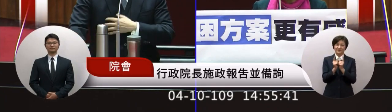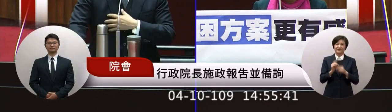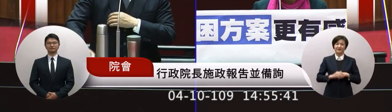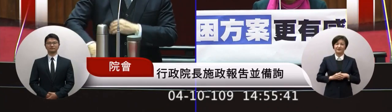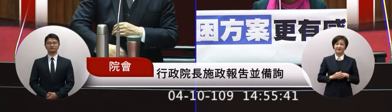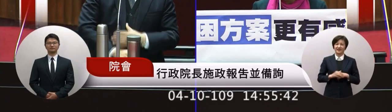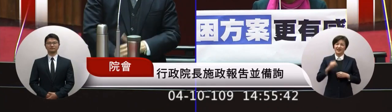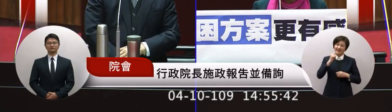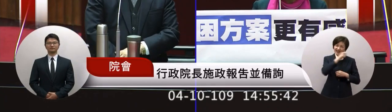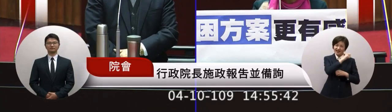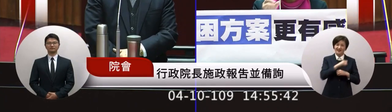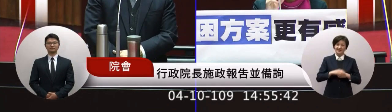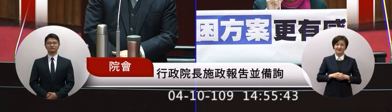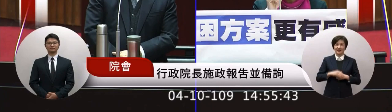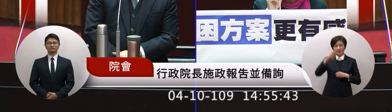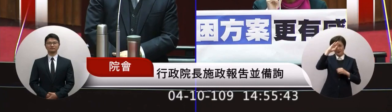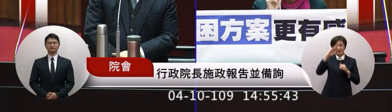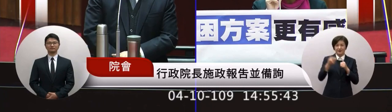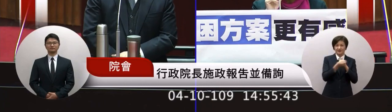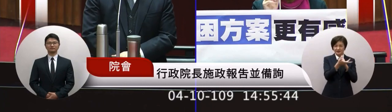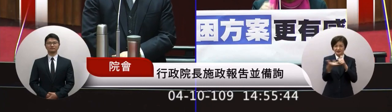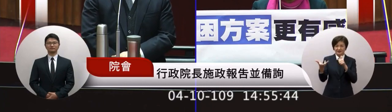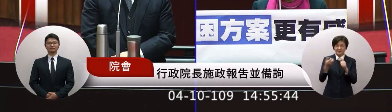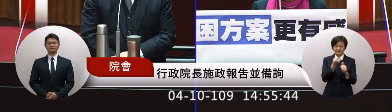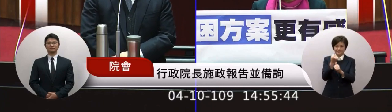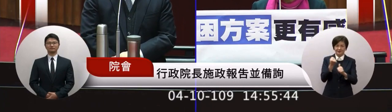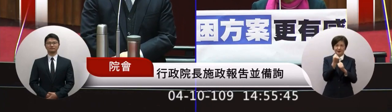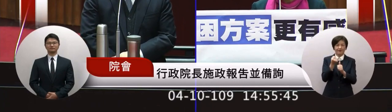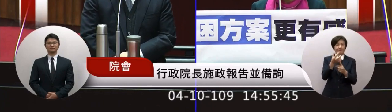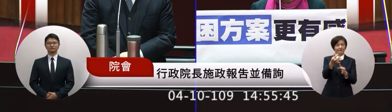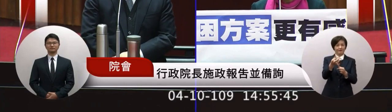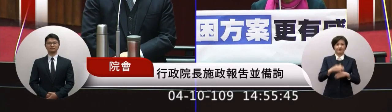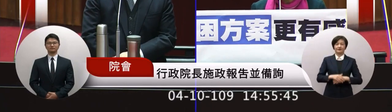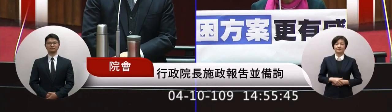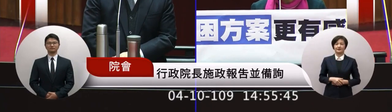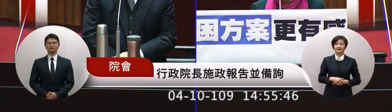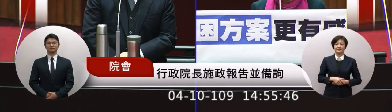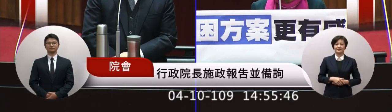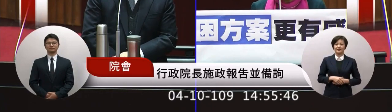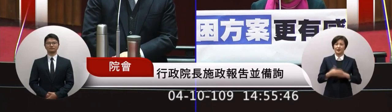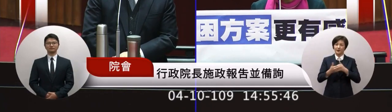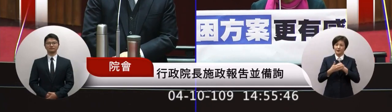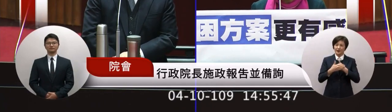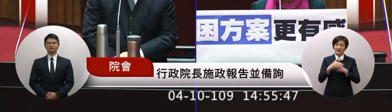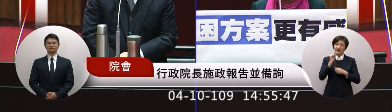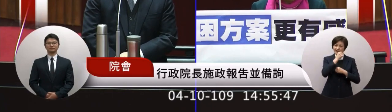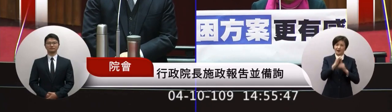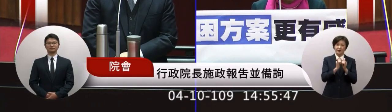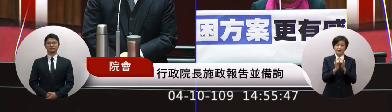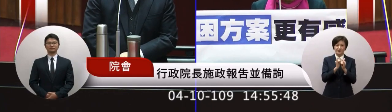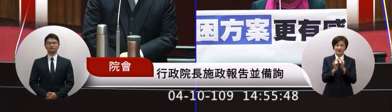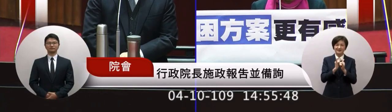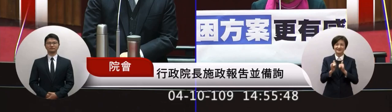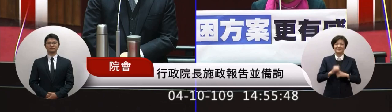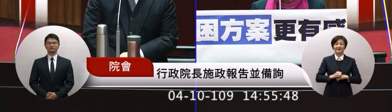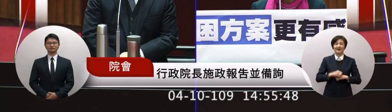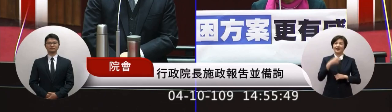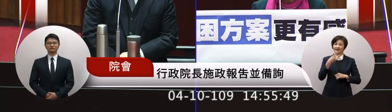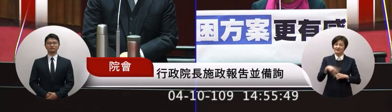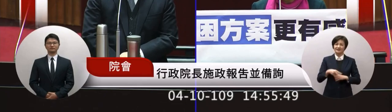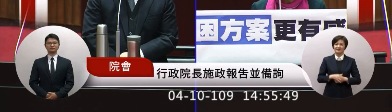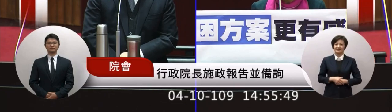你台湾的疫情啊，问出本来过年做得还做得保